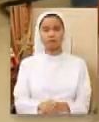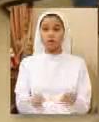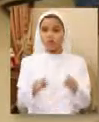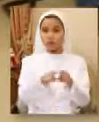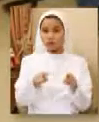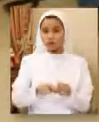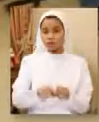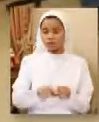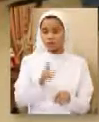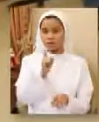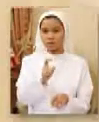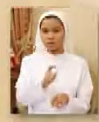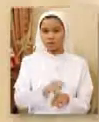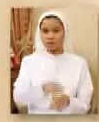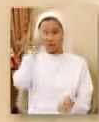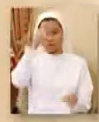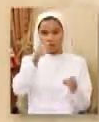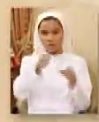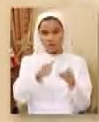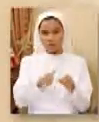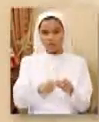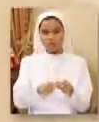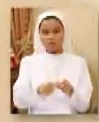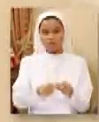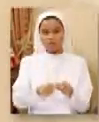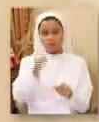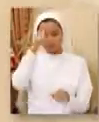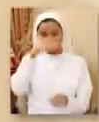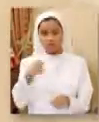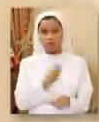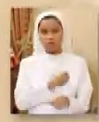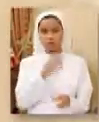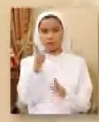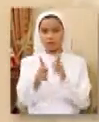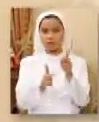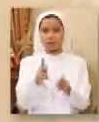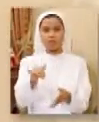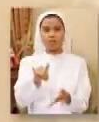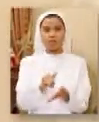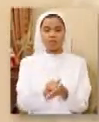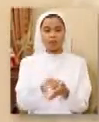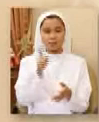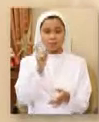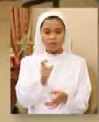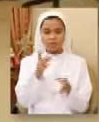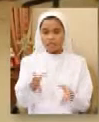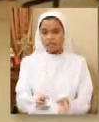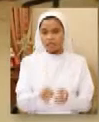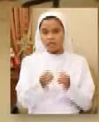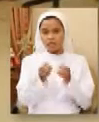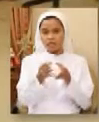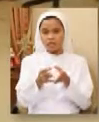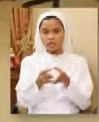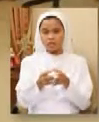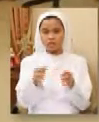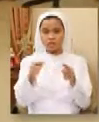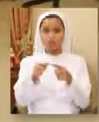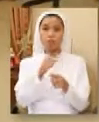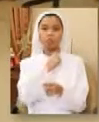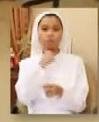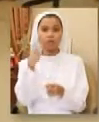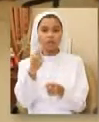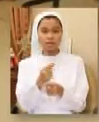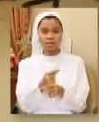silang magbigay sa kumbento, Bishop. Kasi yes. May mga nagagamit din ng, ano eh, nagagamit ng pangalan ng simbahan just tama to connect. Yun.